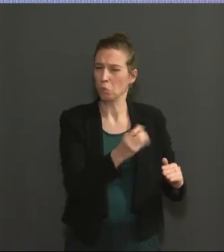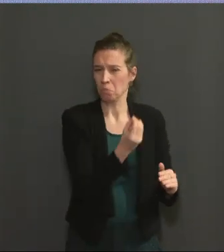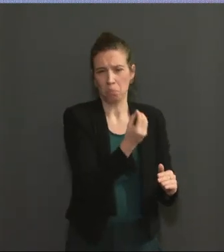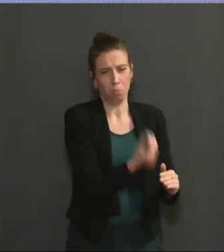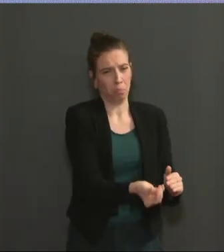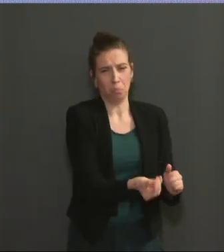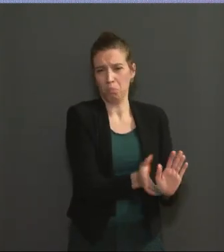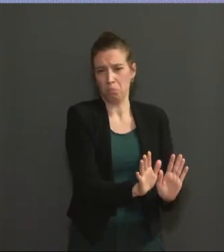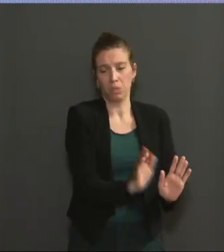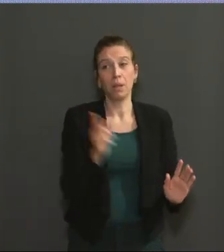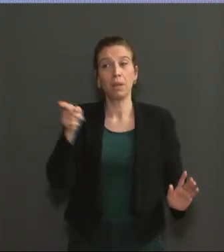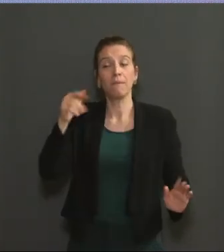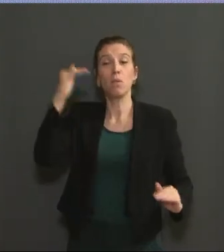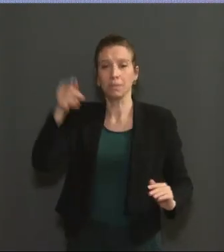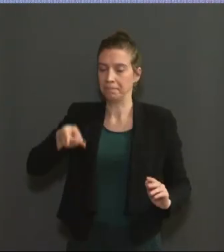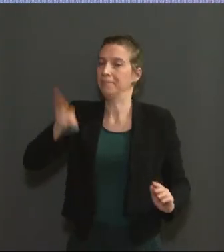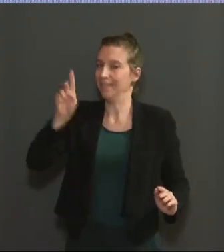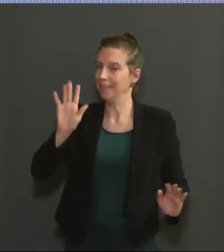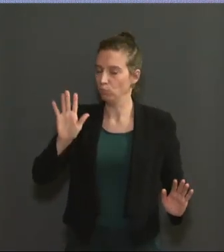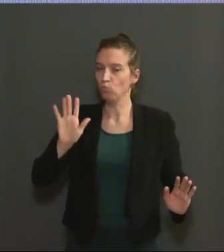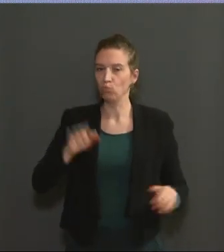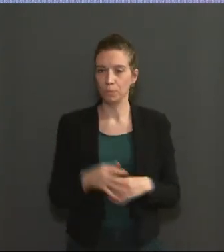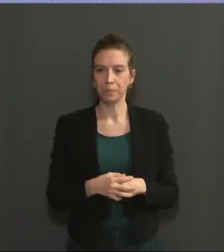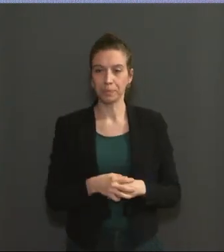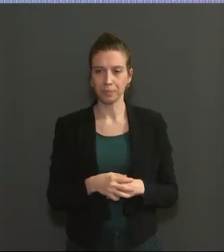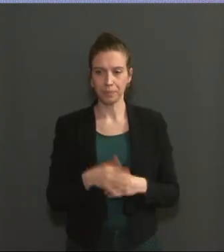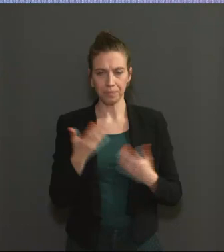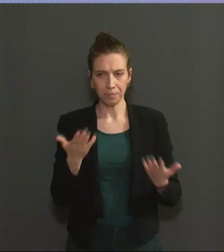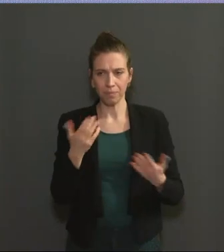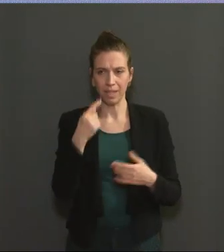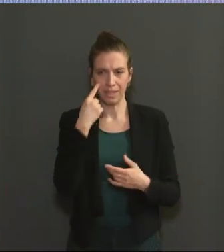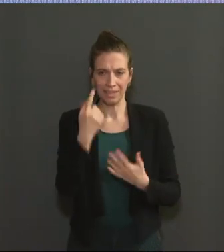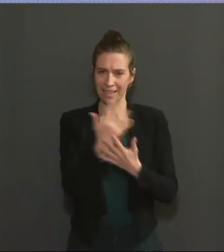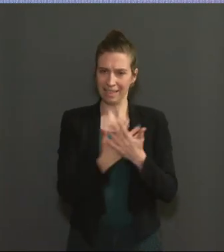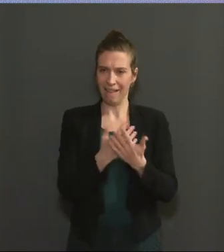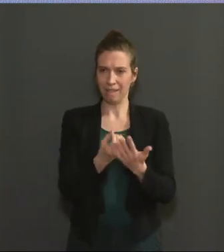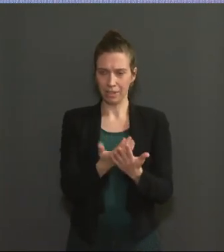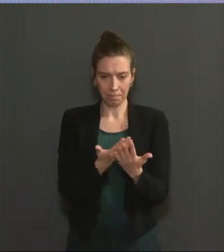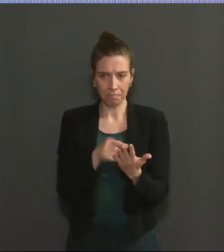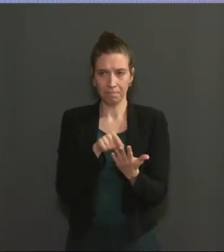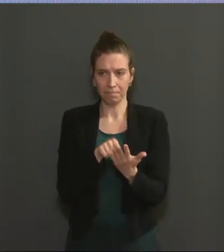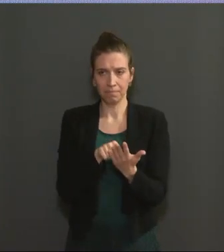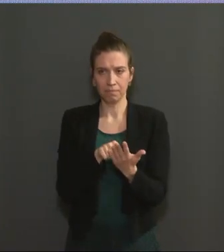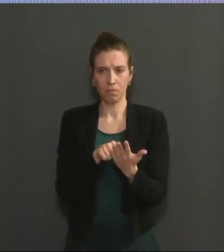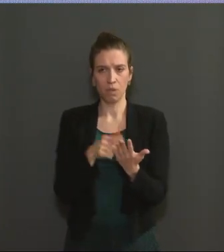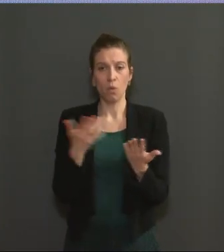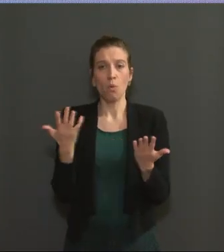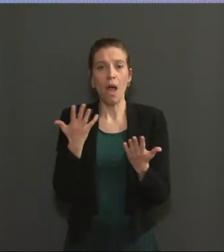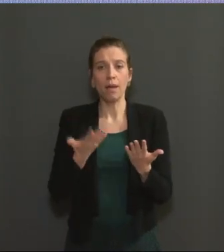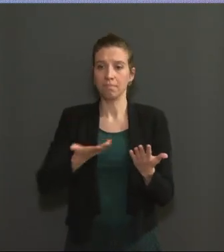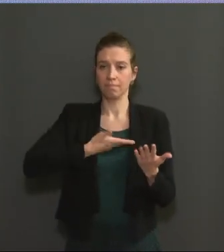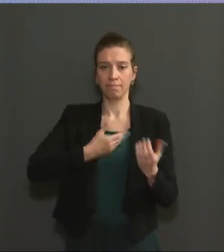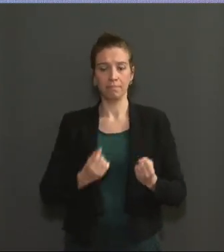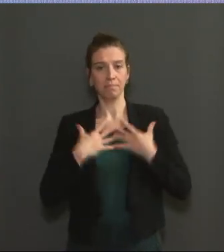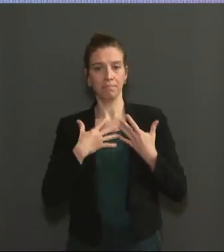volwassenen we kunnen uit deze cijfers ook niet opmaken waar de besting werden Opel dit kaninnen